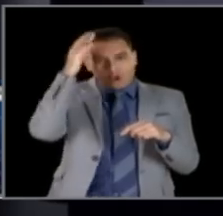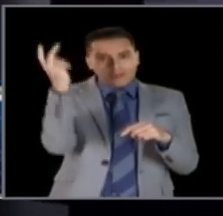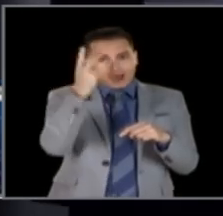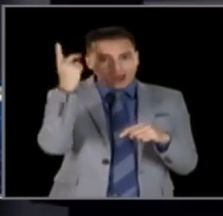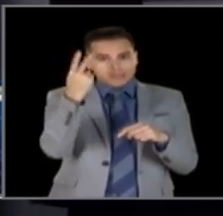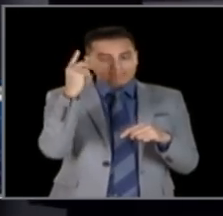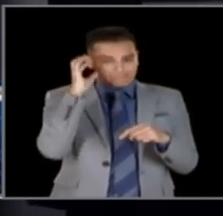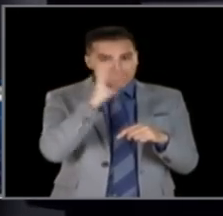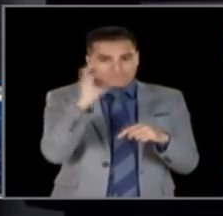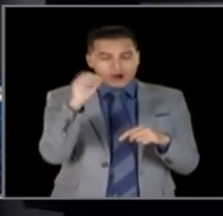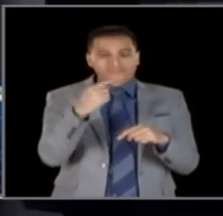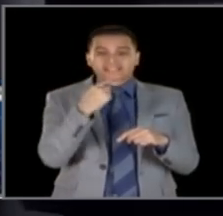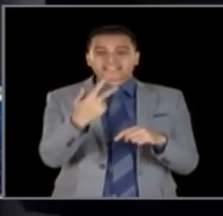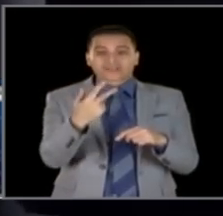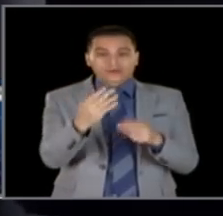ثلاث ثواني.